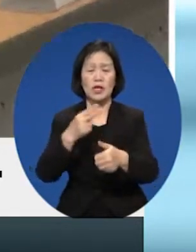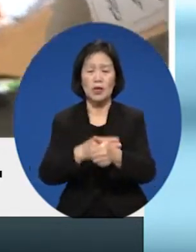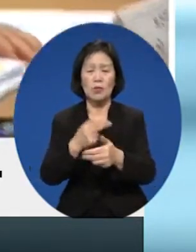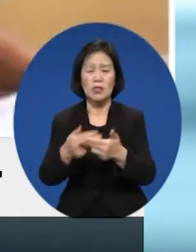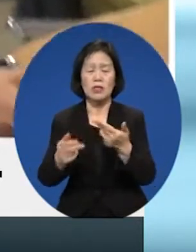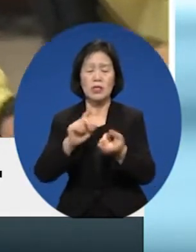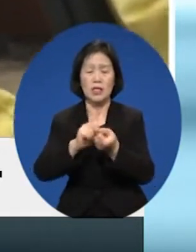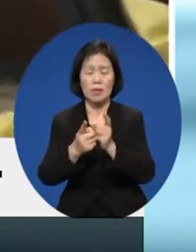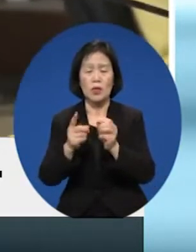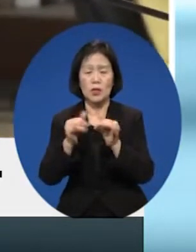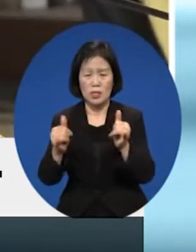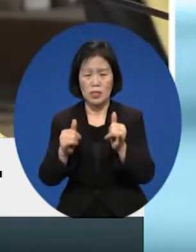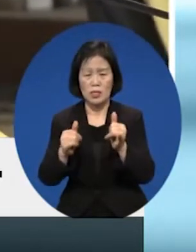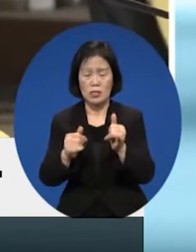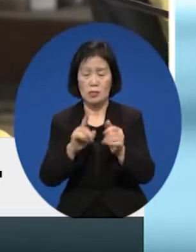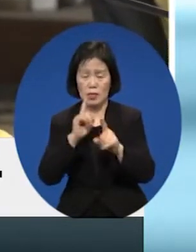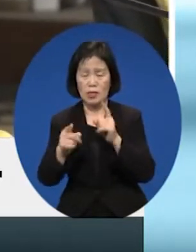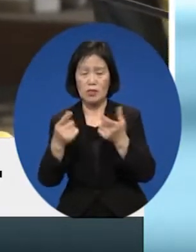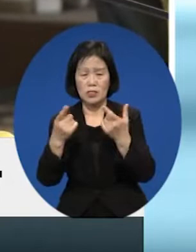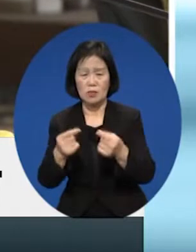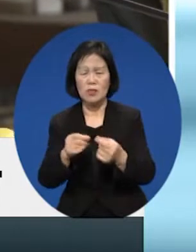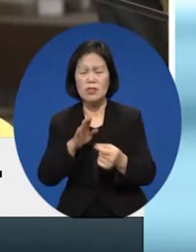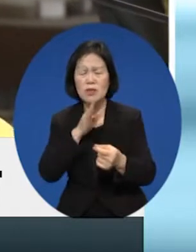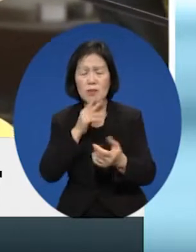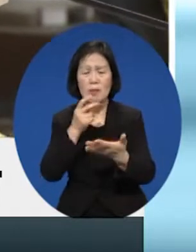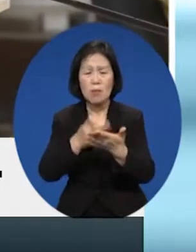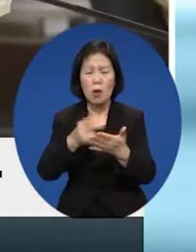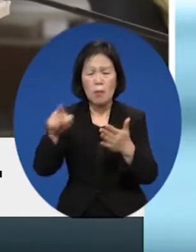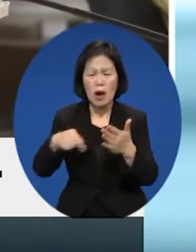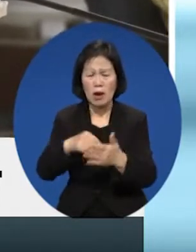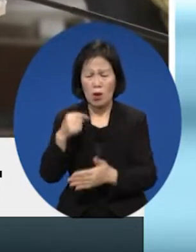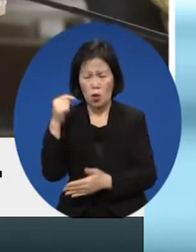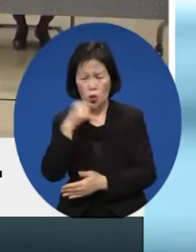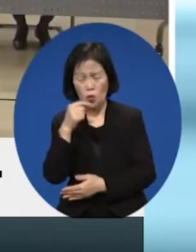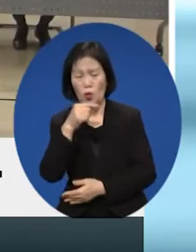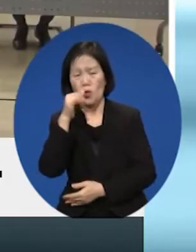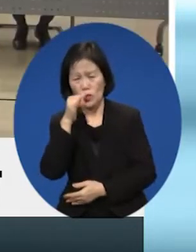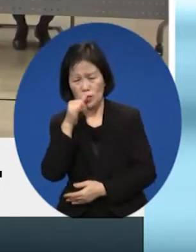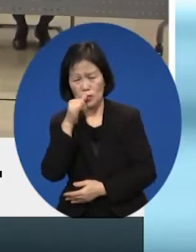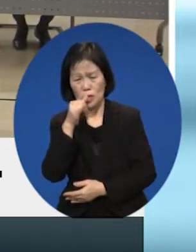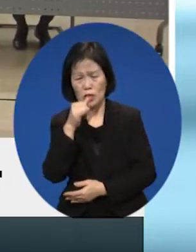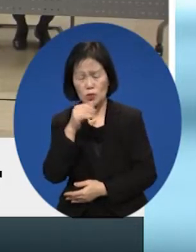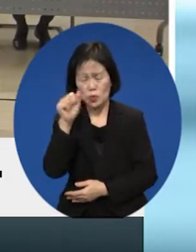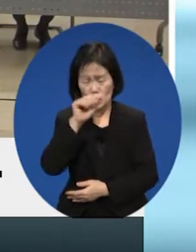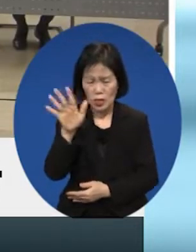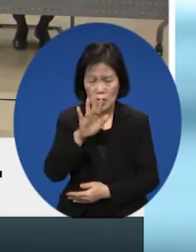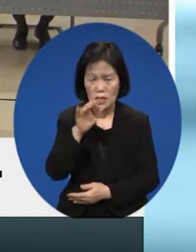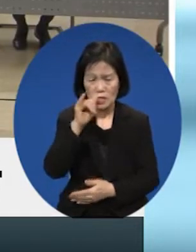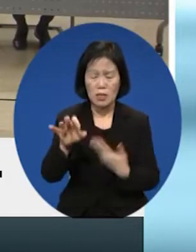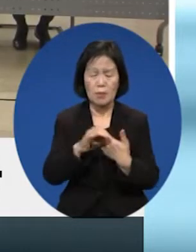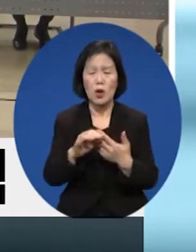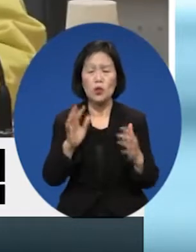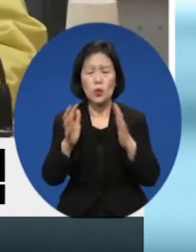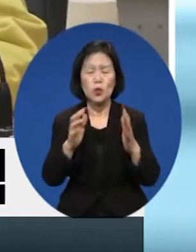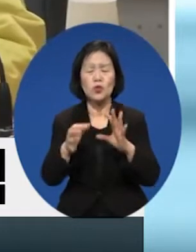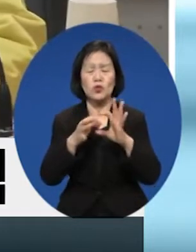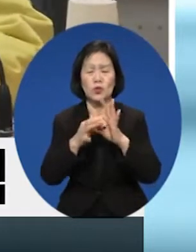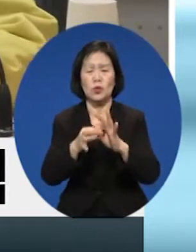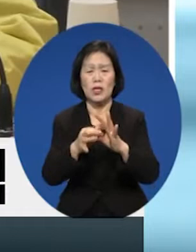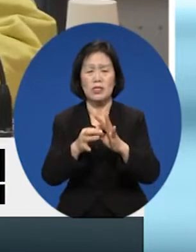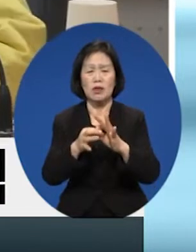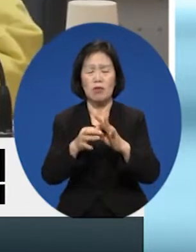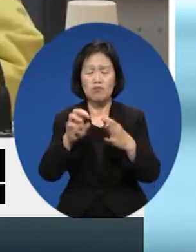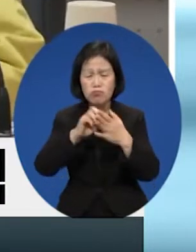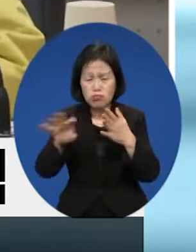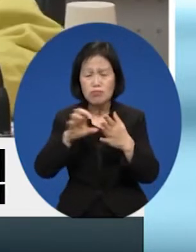대변인의 대응처럼 정말 이 법안 안에 어떤 독소적인 조항들이나 독소적 요소가 있다면 토론을 통해 그것들을